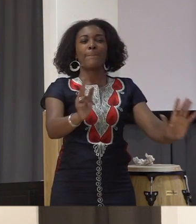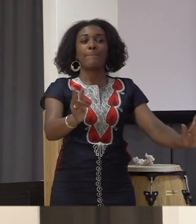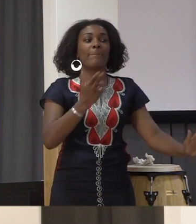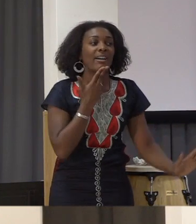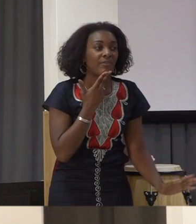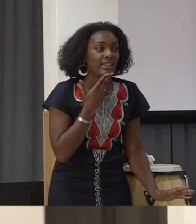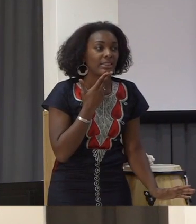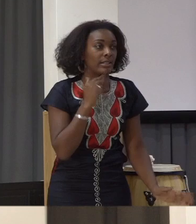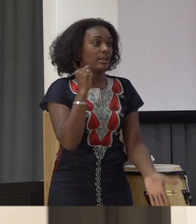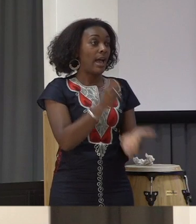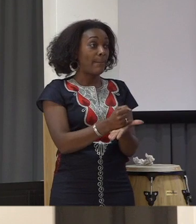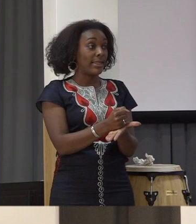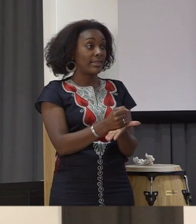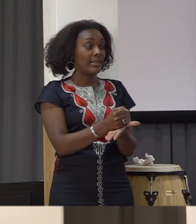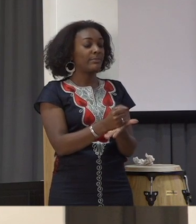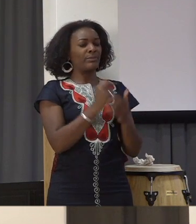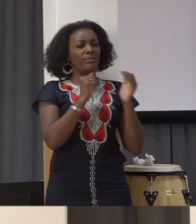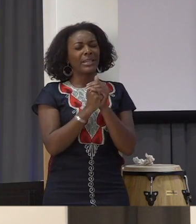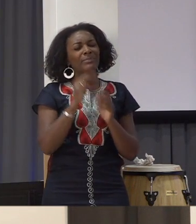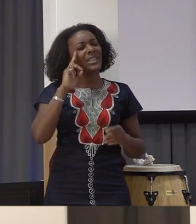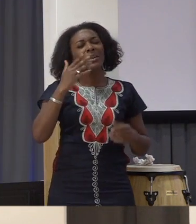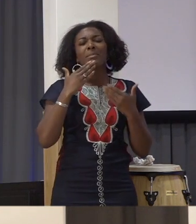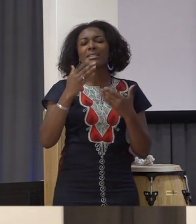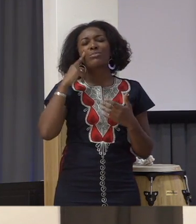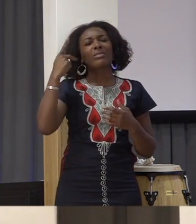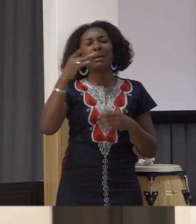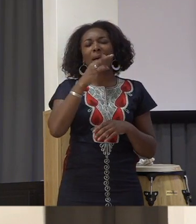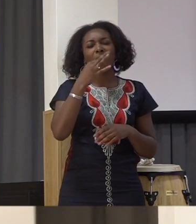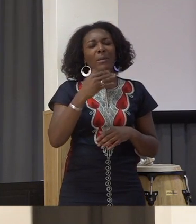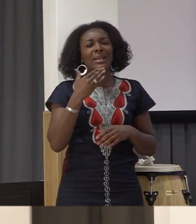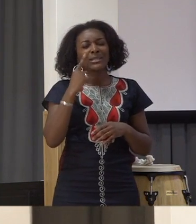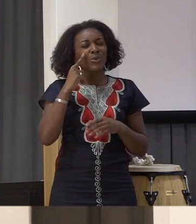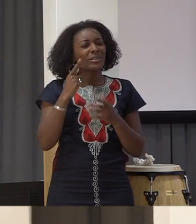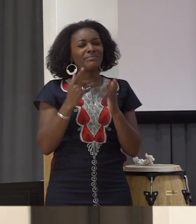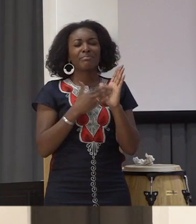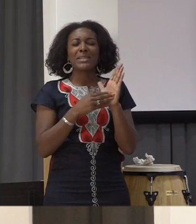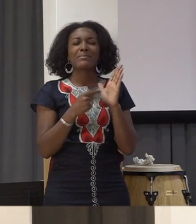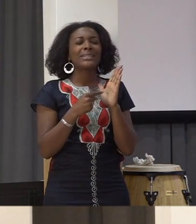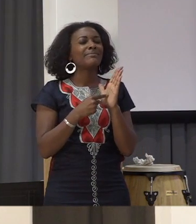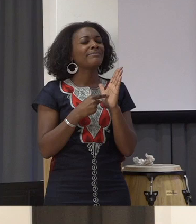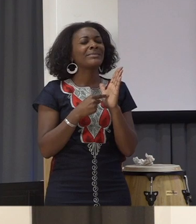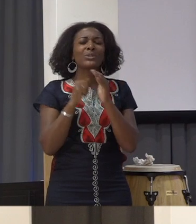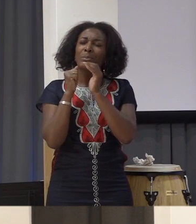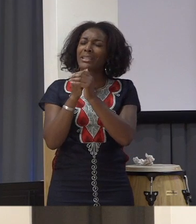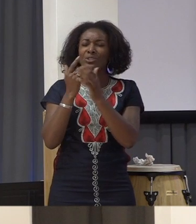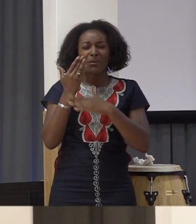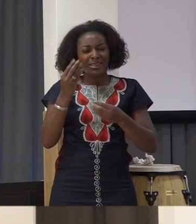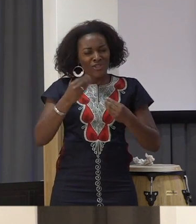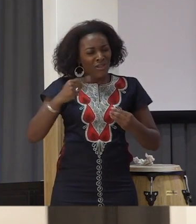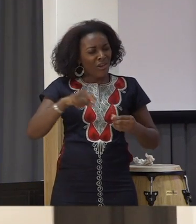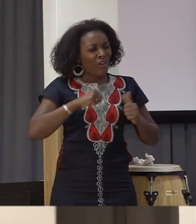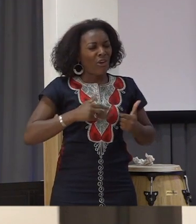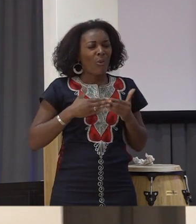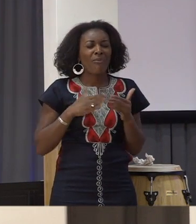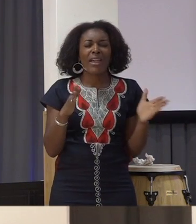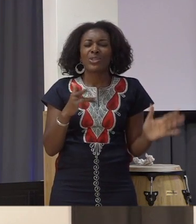Amen. » Seigneur, merci pour ta parole, gloire à ton Saint-Nom pour l'évangile. Jésus, nous te prions pour que ce matin tu nous parles, Seigneur, saisis-toi de